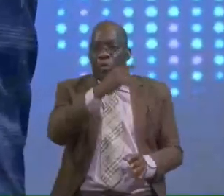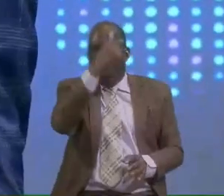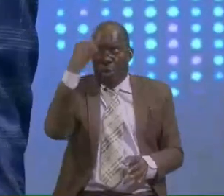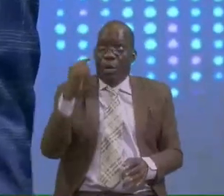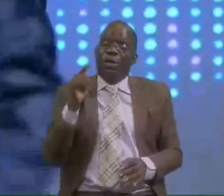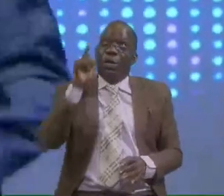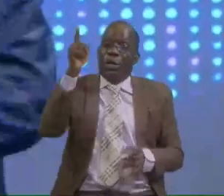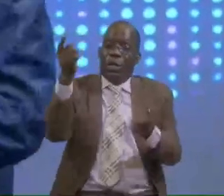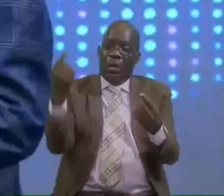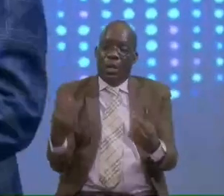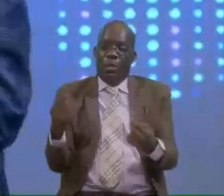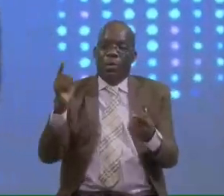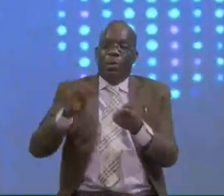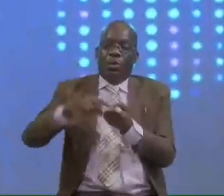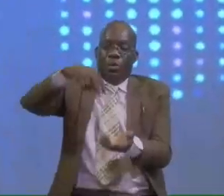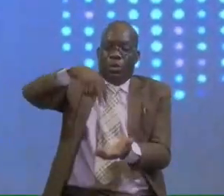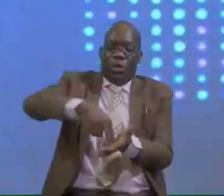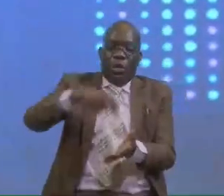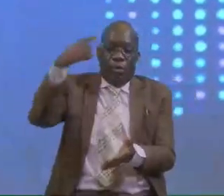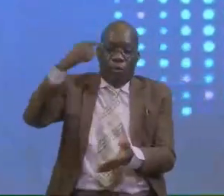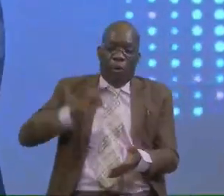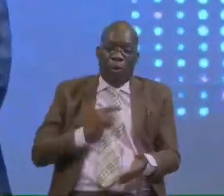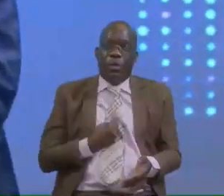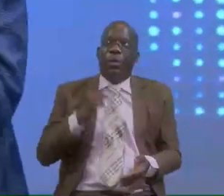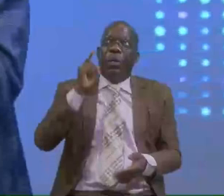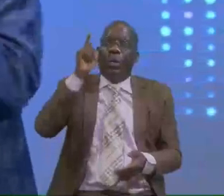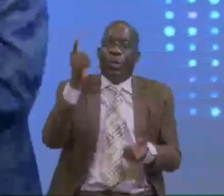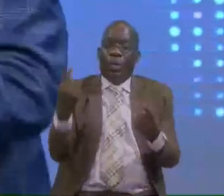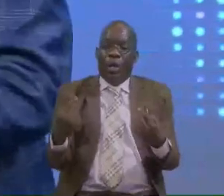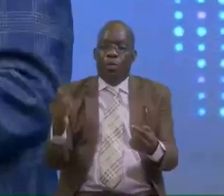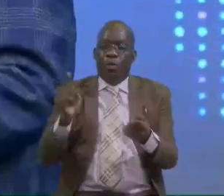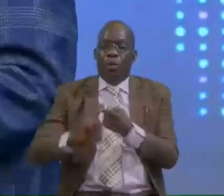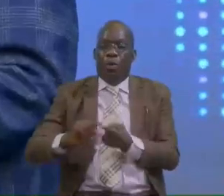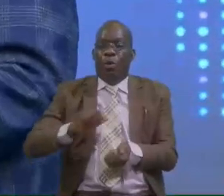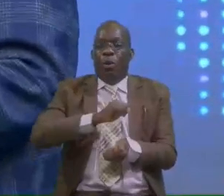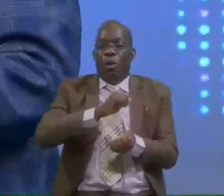péchés. Il est venu prendre notre place. Il est venu